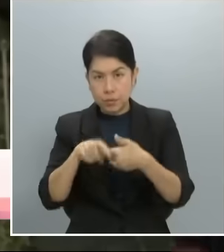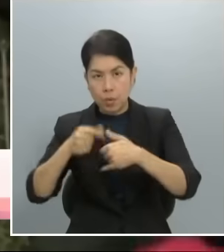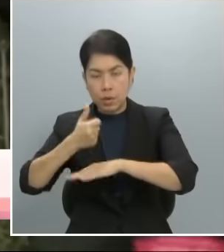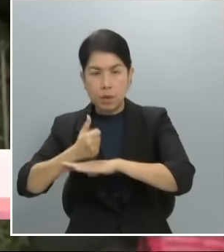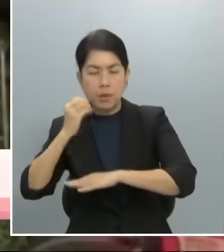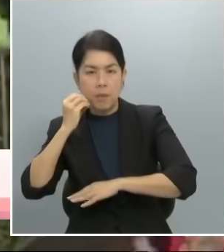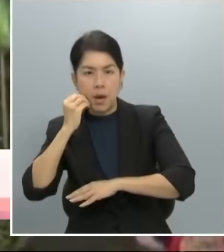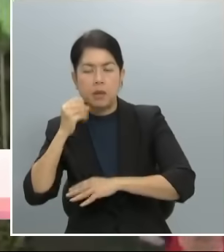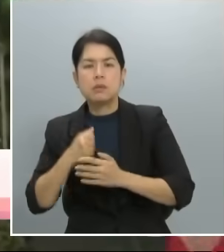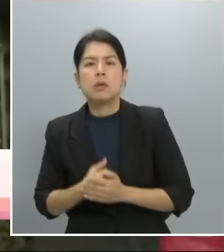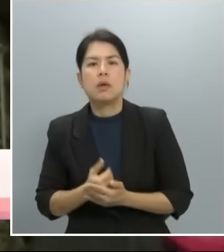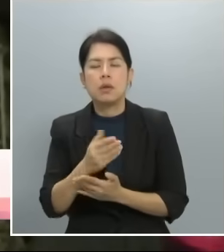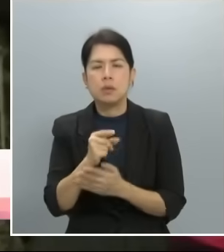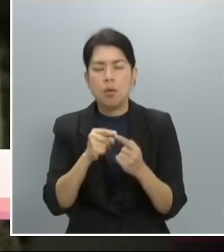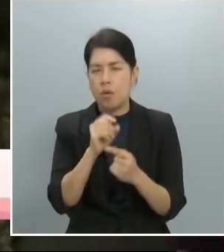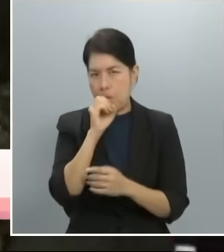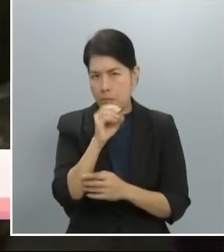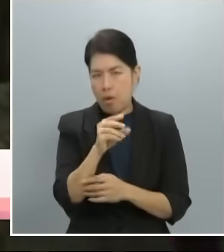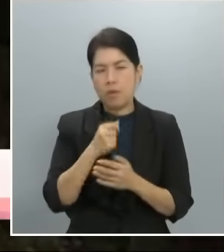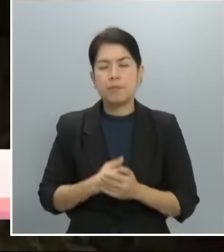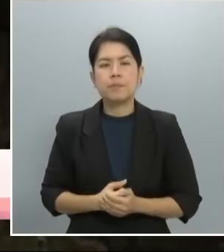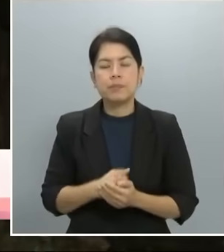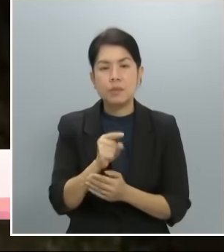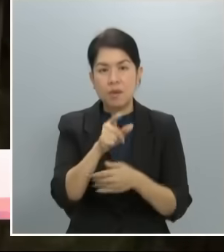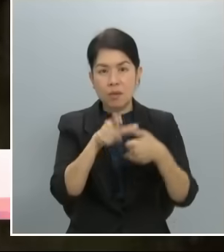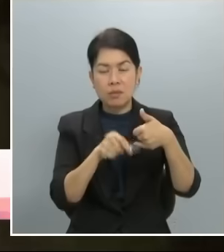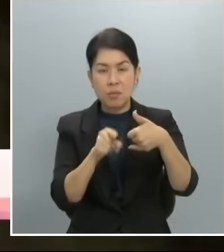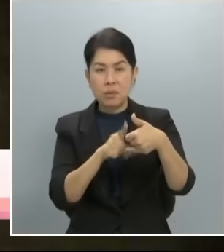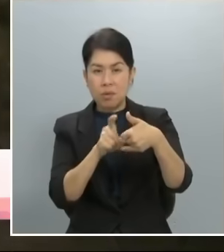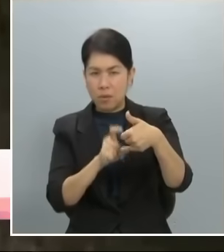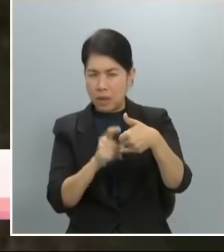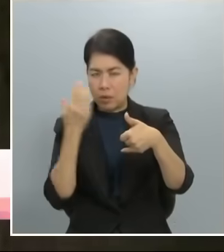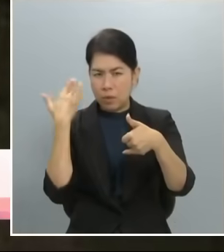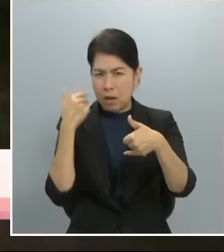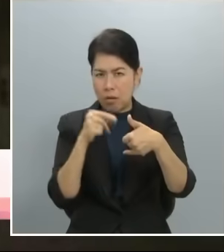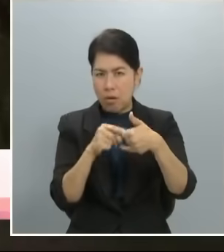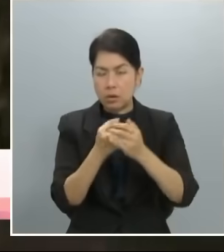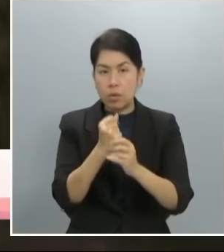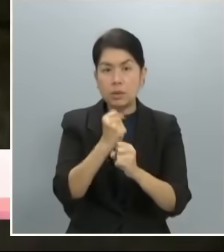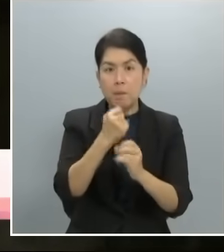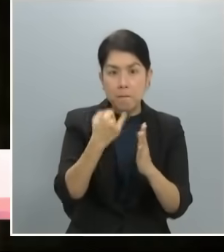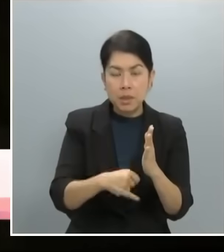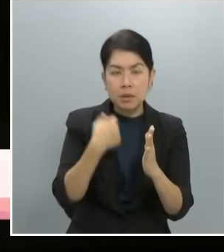ตำบลท่าเสาก็ให้ข้อมูลจากทางกู้ภัยบอกว่าคนก่อเหตุเนี่ยเพิ่งจะพ้นโทษคดี